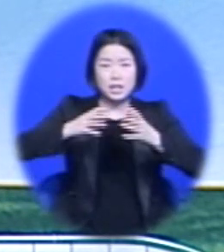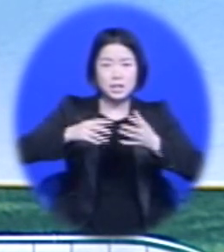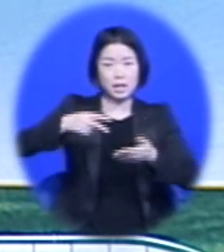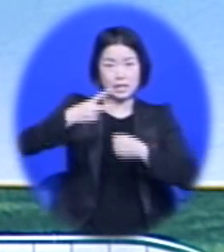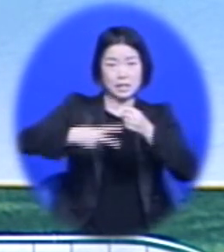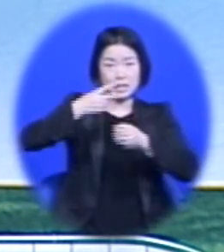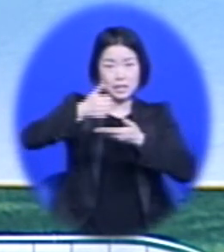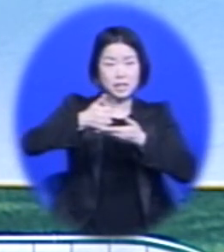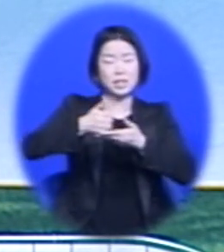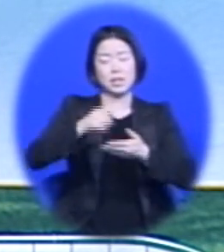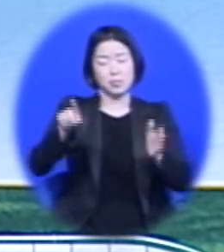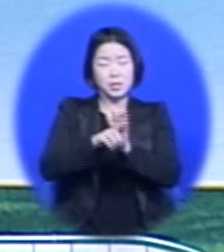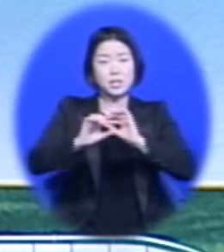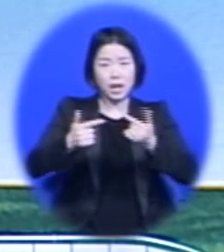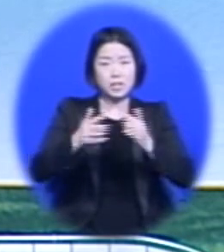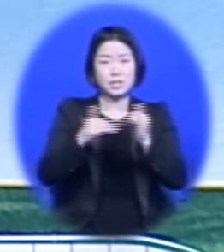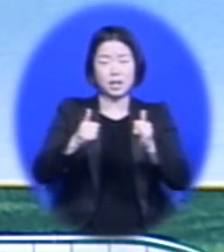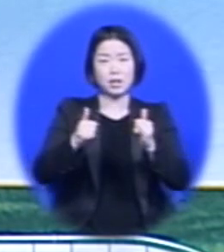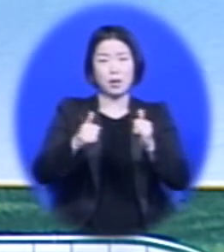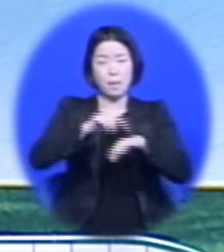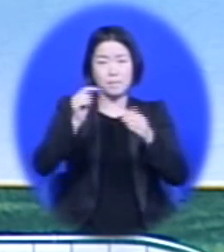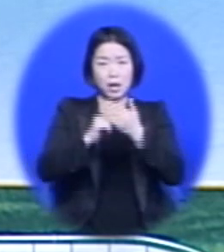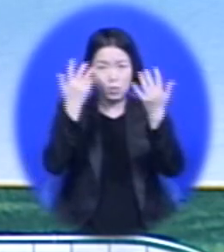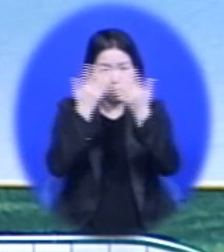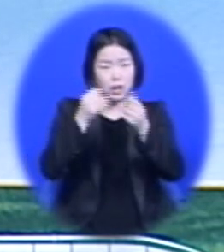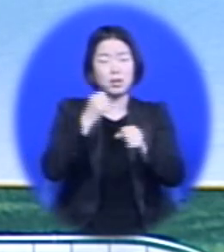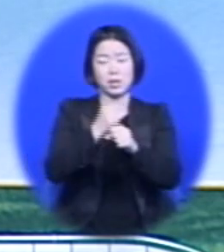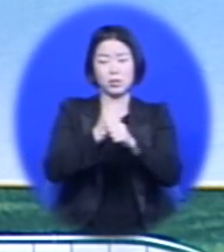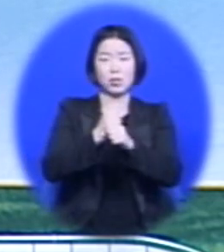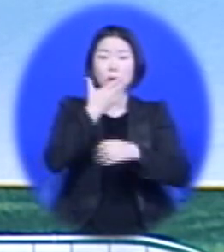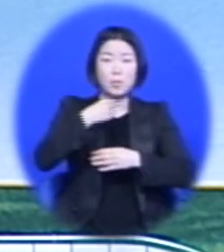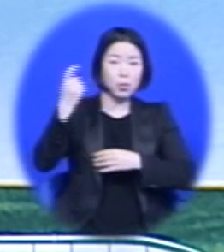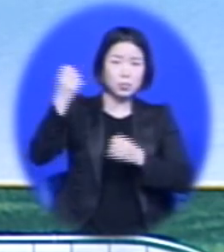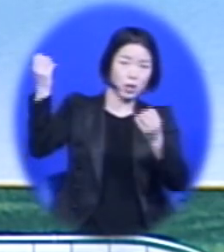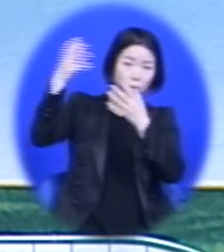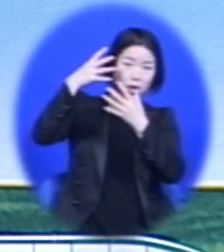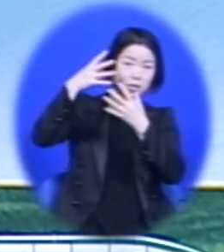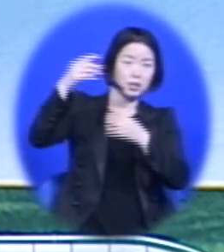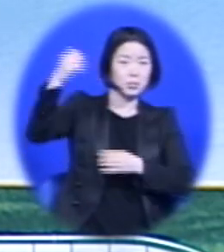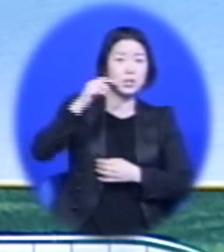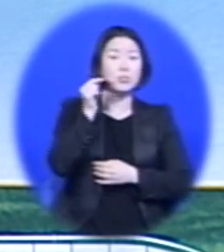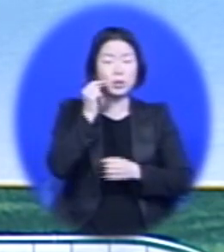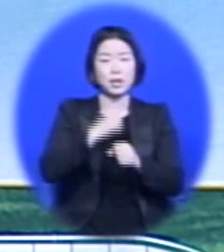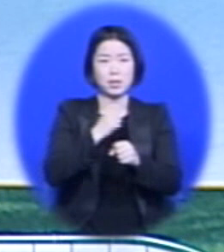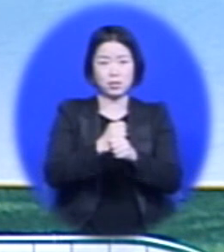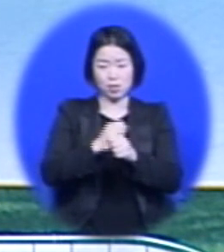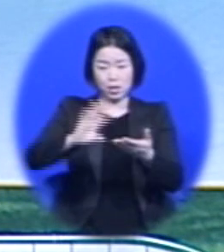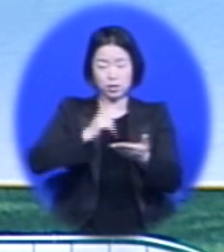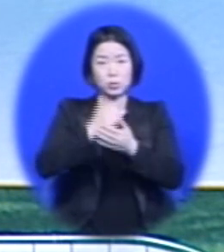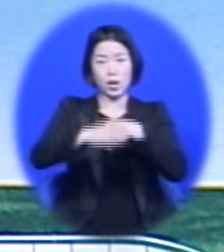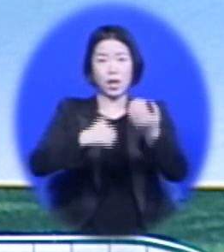아니하는 자들의 마음을 혼미하게 하여 그리스도의 영광의 복음의 광채가 비치지 못하게 함이니 그리스도는 하나님의